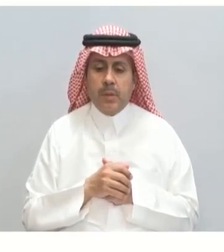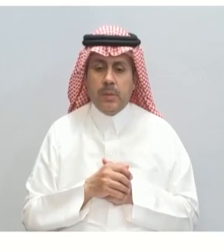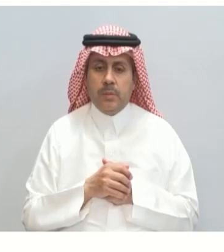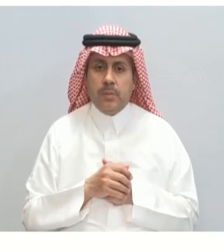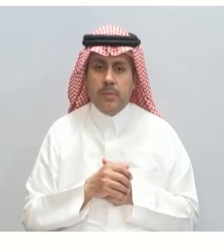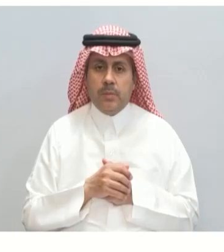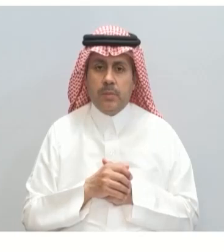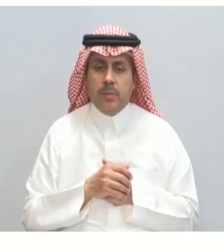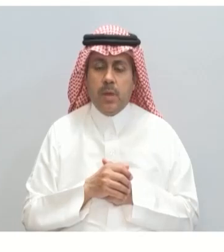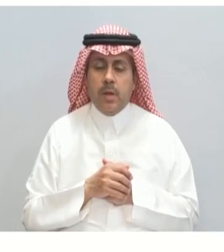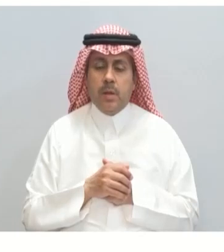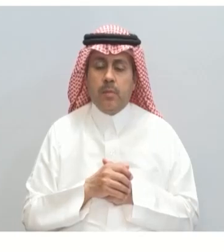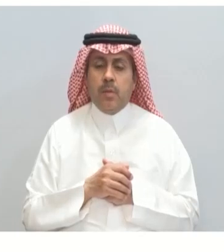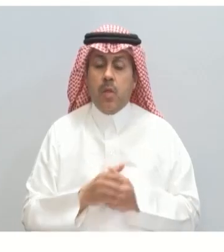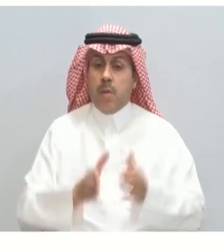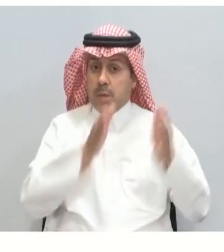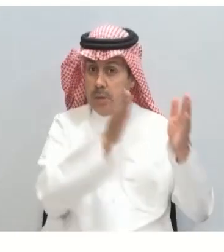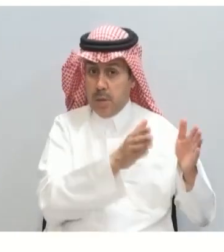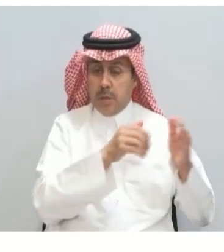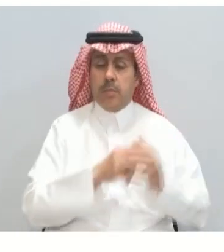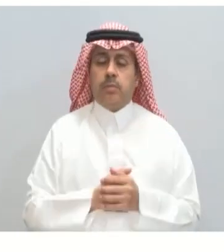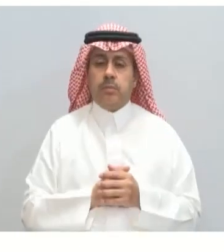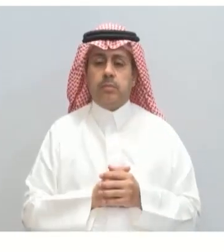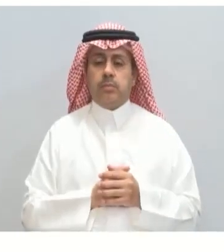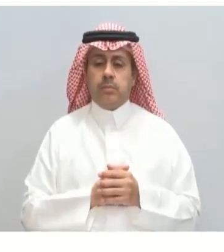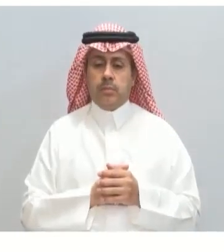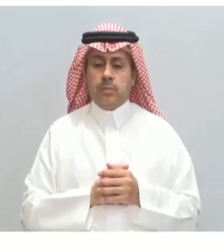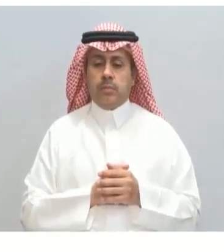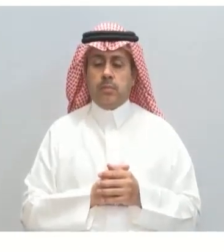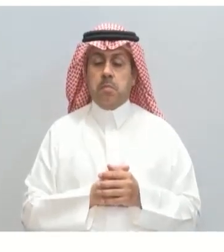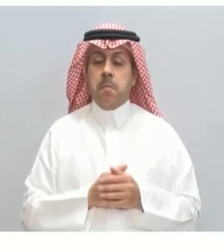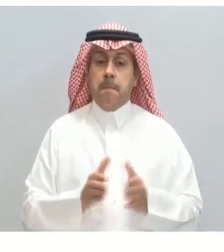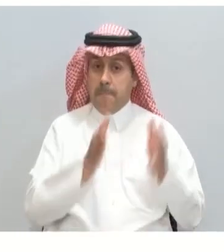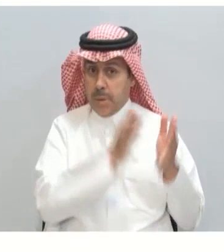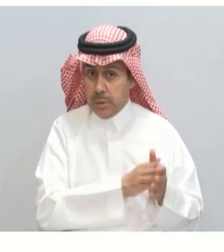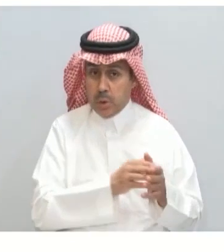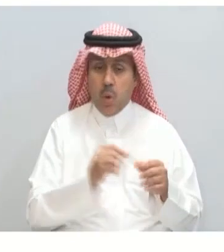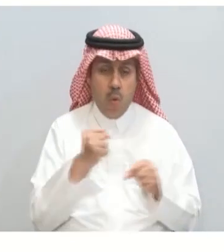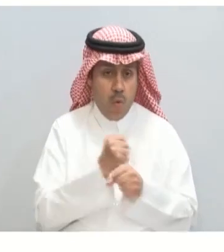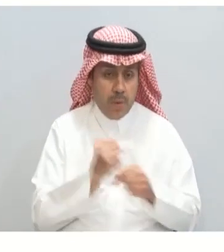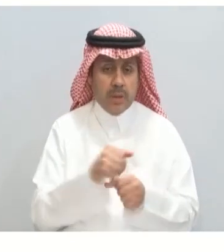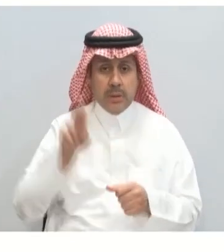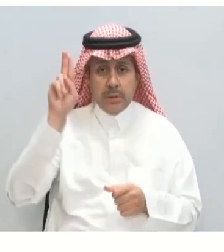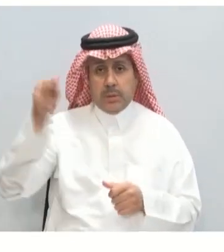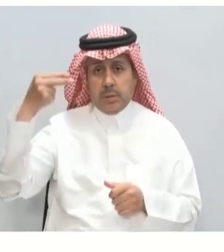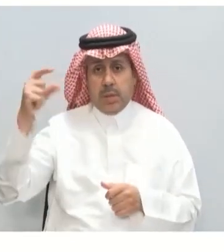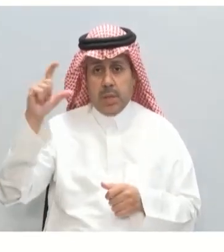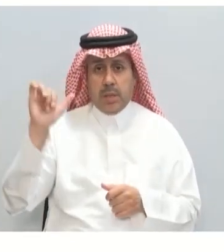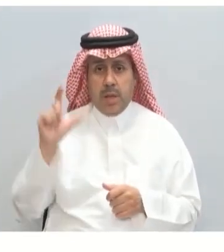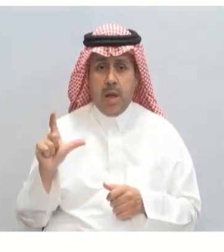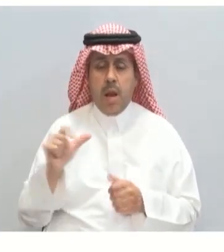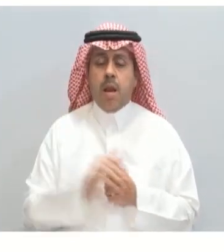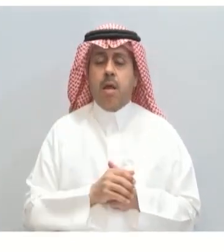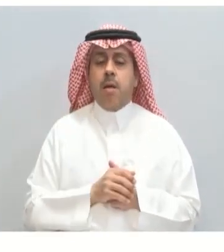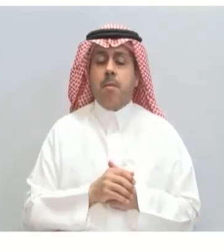المختلفه الان سنذهب بالتاكيد بعد ان قمنا بتعديلات المطلوبه من قبل اداره التسويق